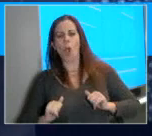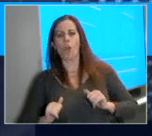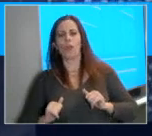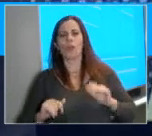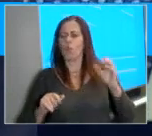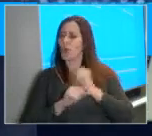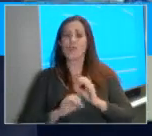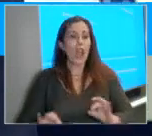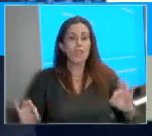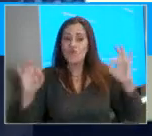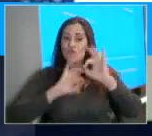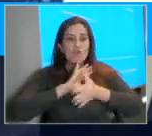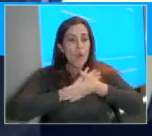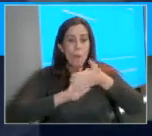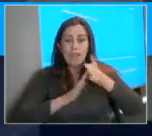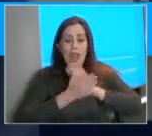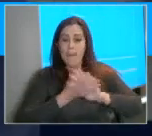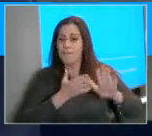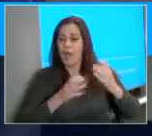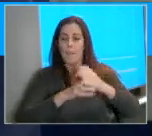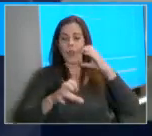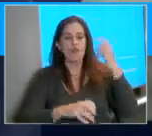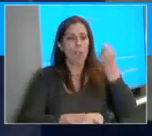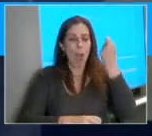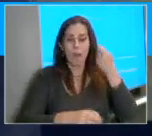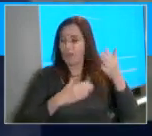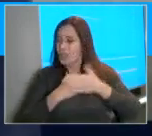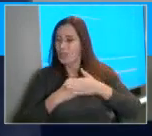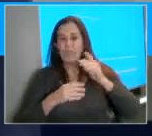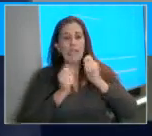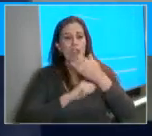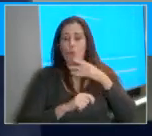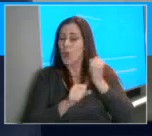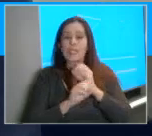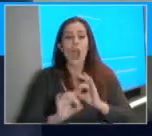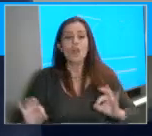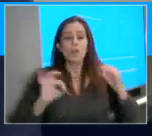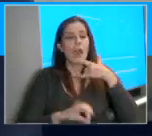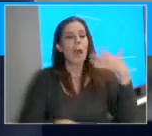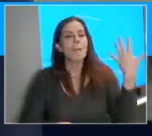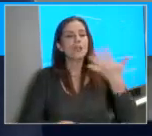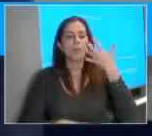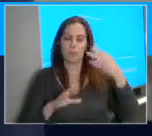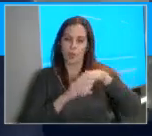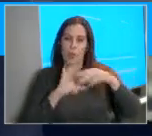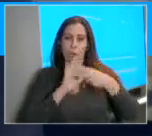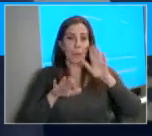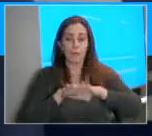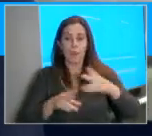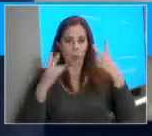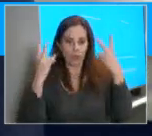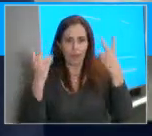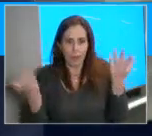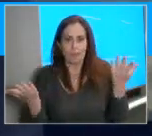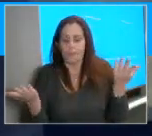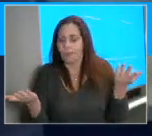קידם שום דבר בתחום תחבורה ציבורית בשבת, ניסויים אזרחיים, גיור, שום דבר הוא לא קידם לאורך כל כך הרבה שנים בפוליטיקה, בתפקידים